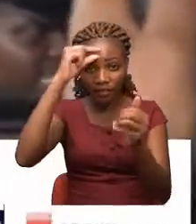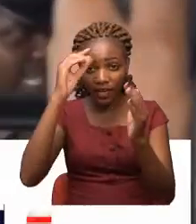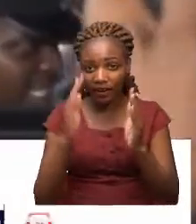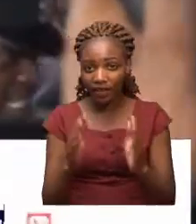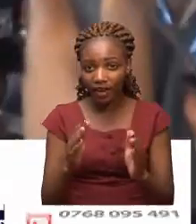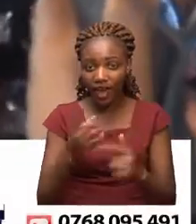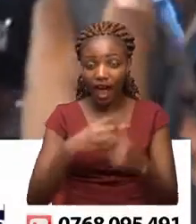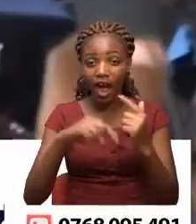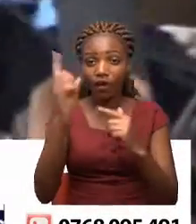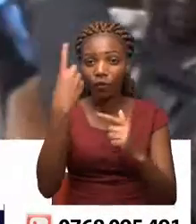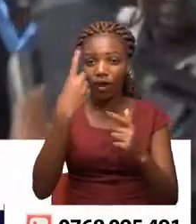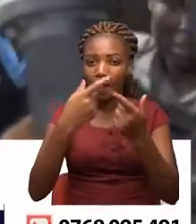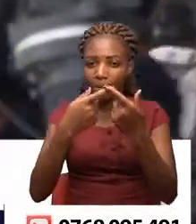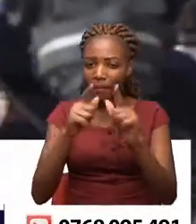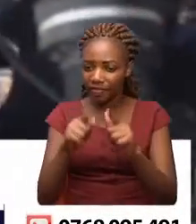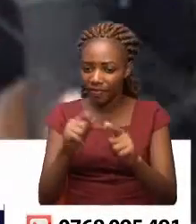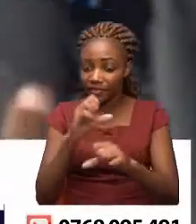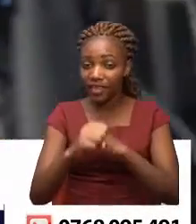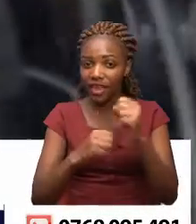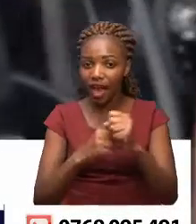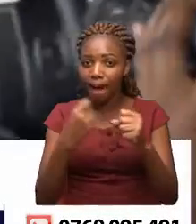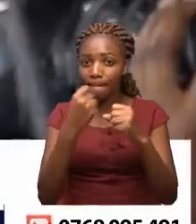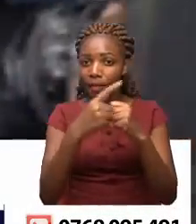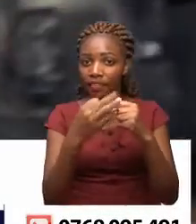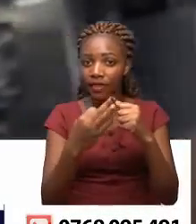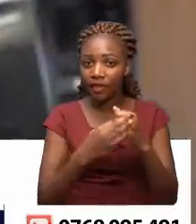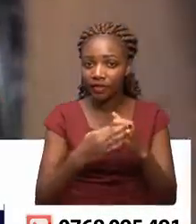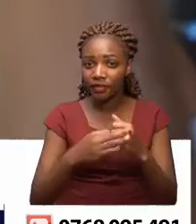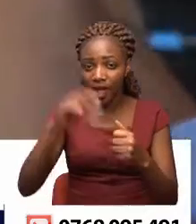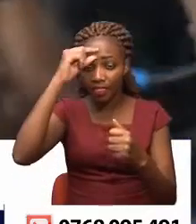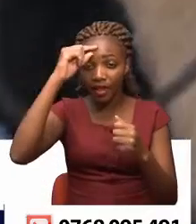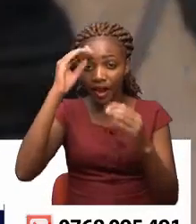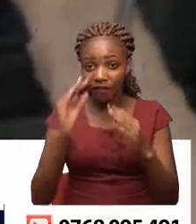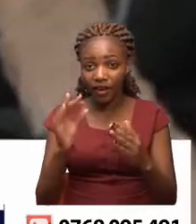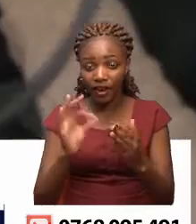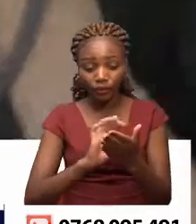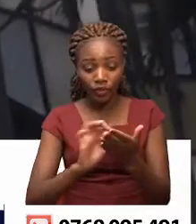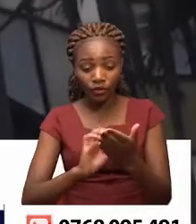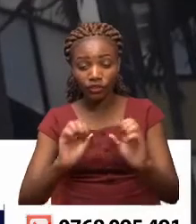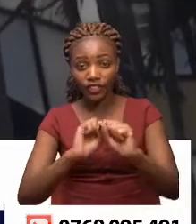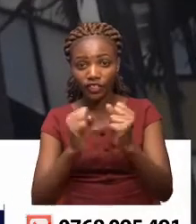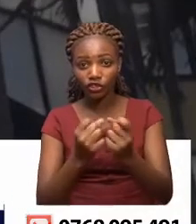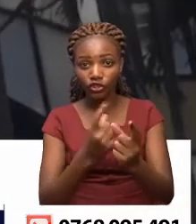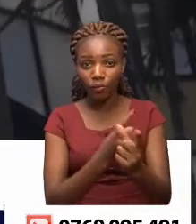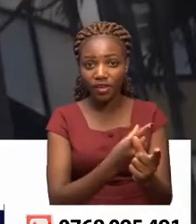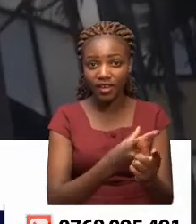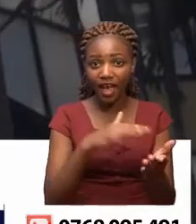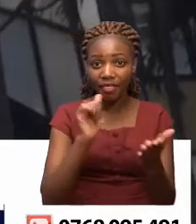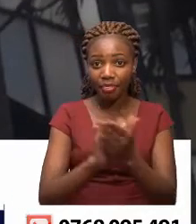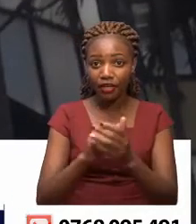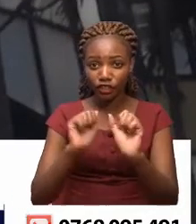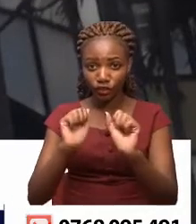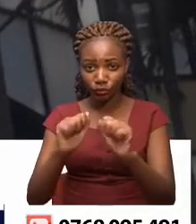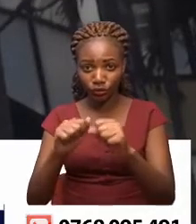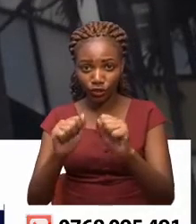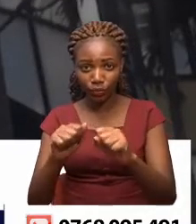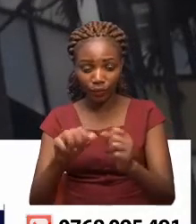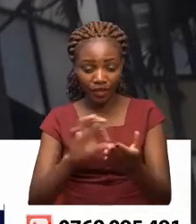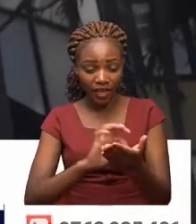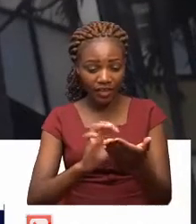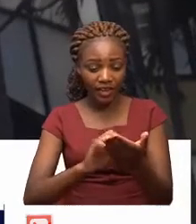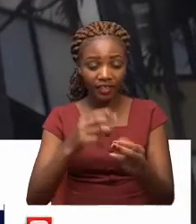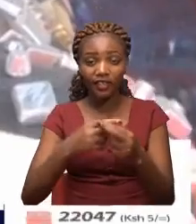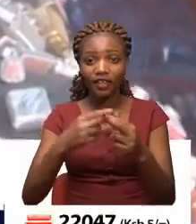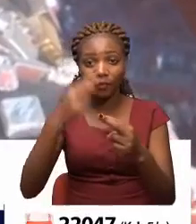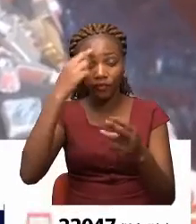lakini mwaka huu mwezi wa agosti gav alwe kua katika mito ya kijamii kuwa anza kapish majina ya wum